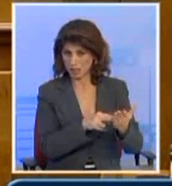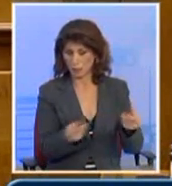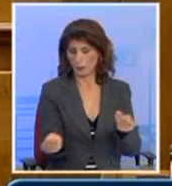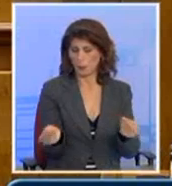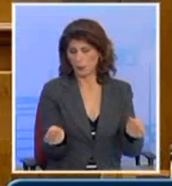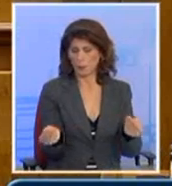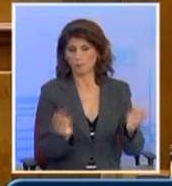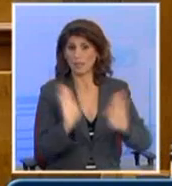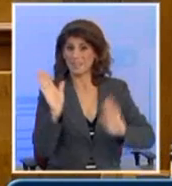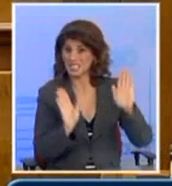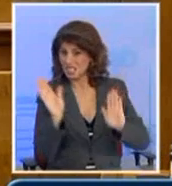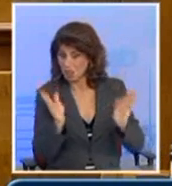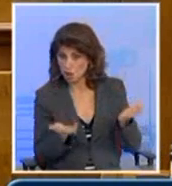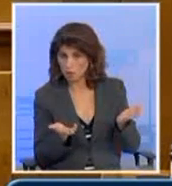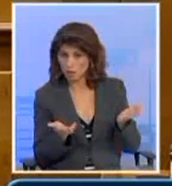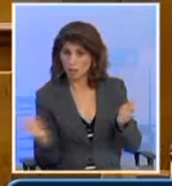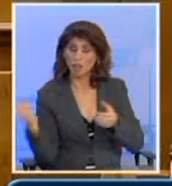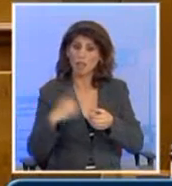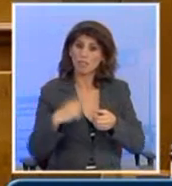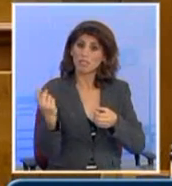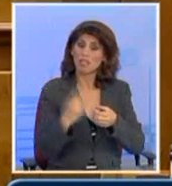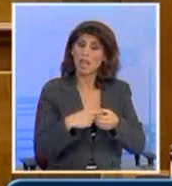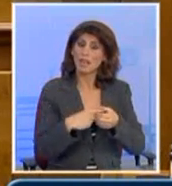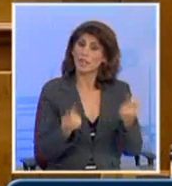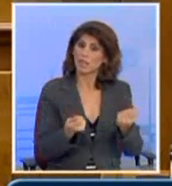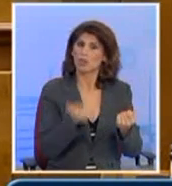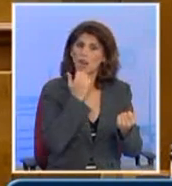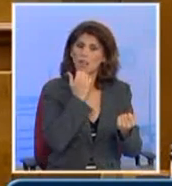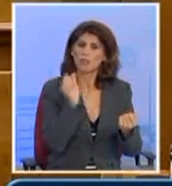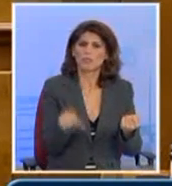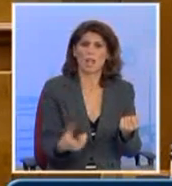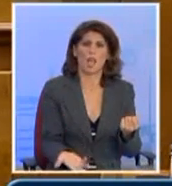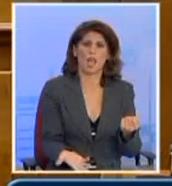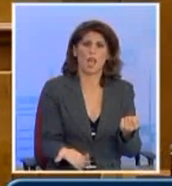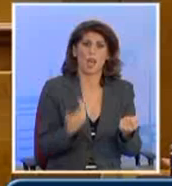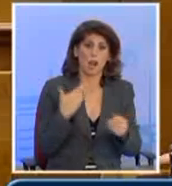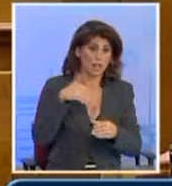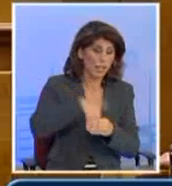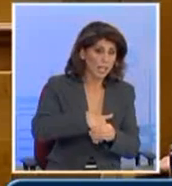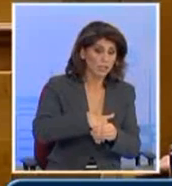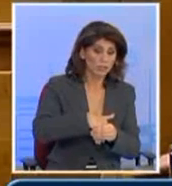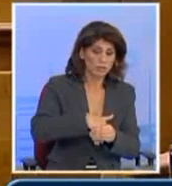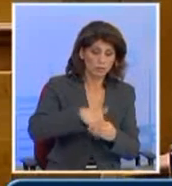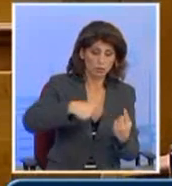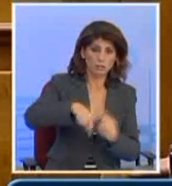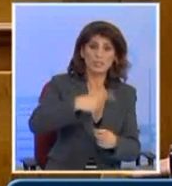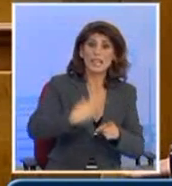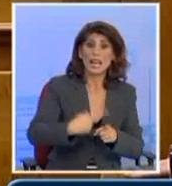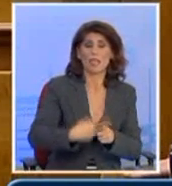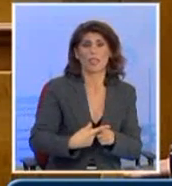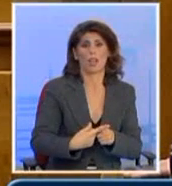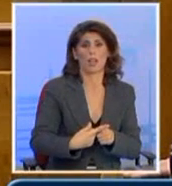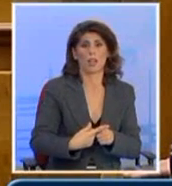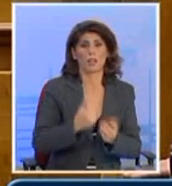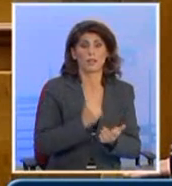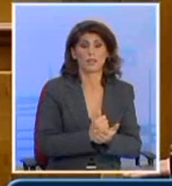των χρηματιστηρίων, οι εταίροι μας κάνοντας λάθος, ναι, αλλά και εσωτερικοί παράγοντες στην Ελλάδα